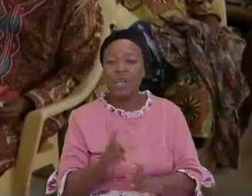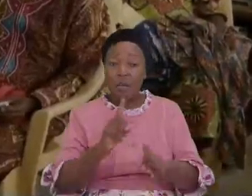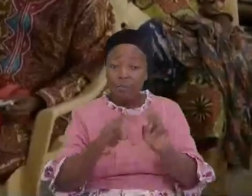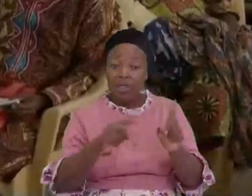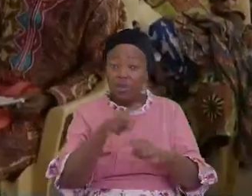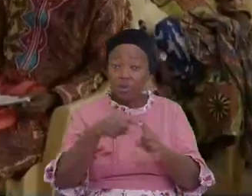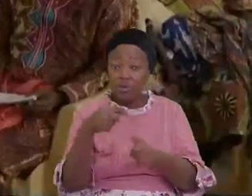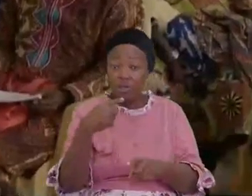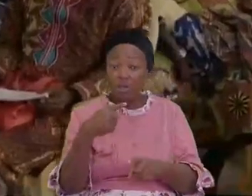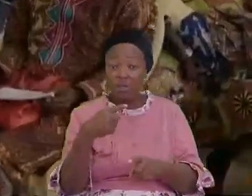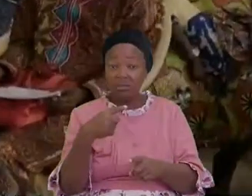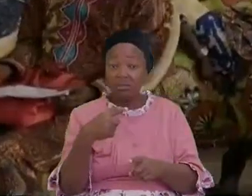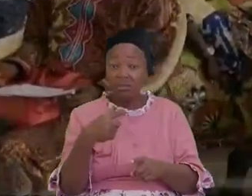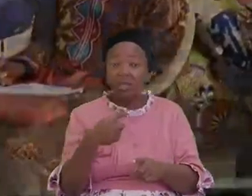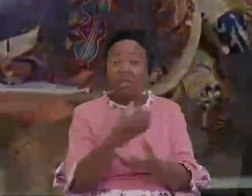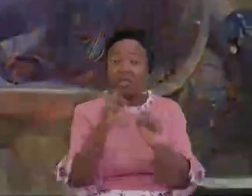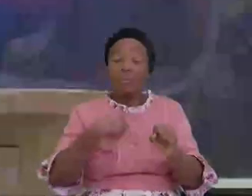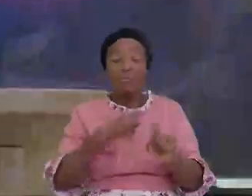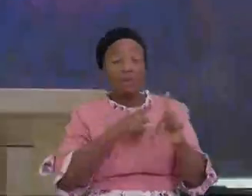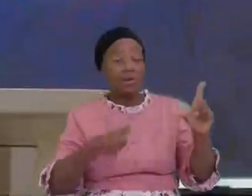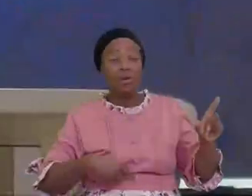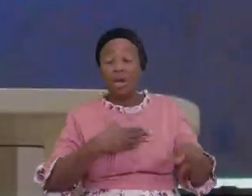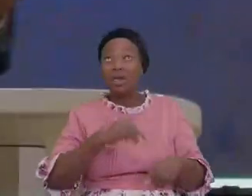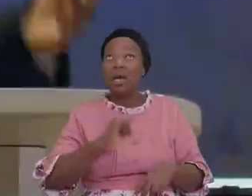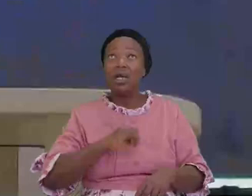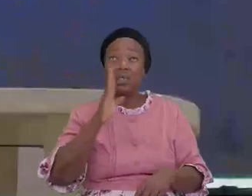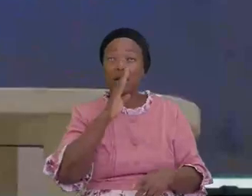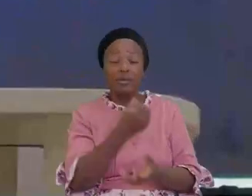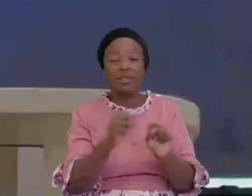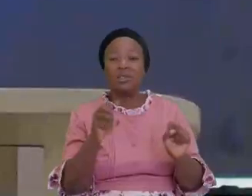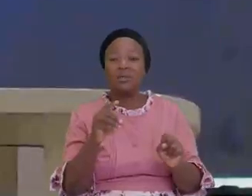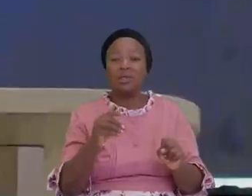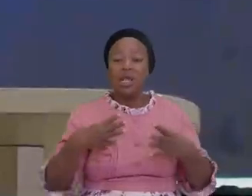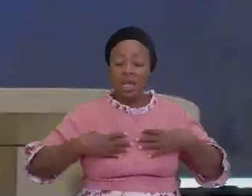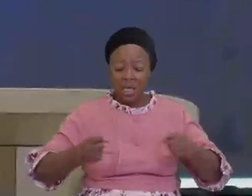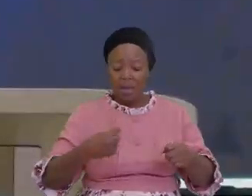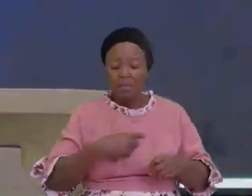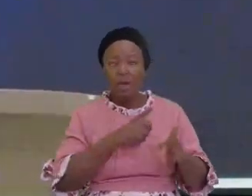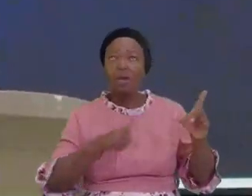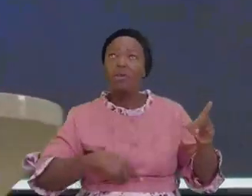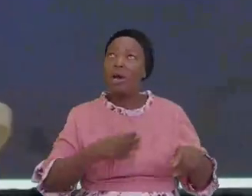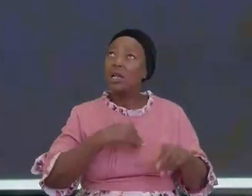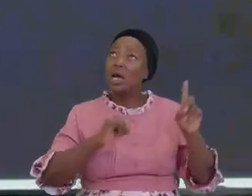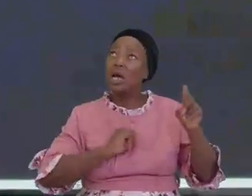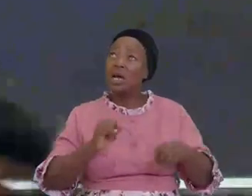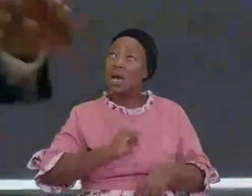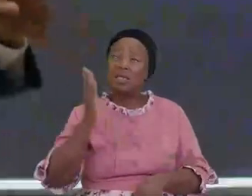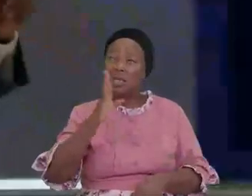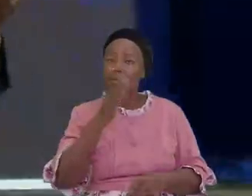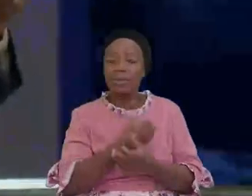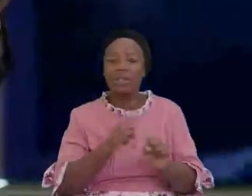Mais quand tu dis, sauve-moi, je serai sauvé. Guéris-moi, Seigneur, et je serai guéri.